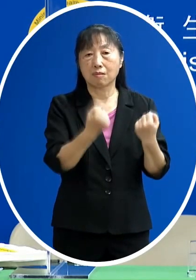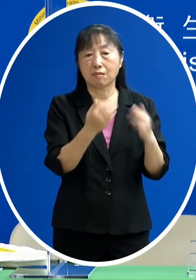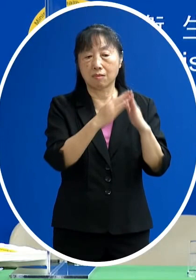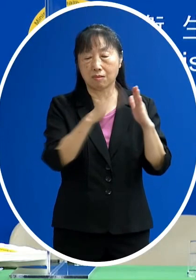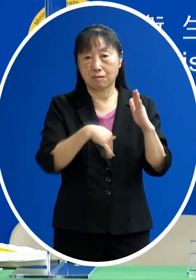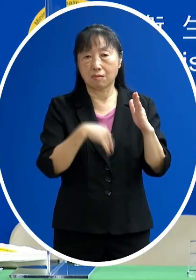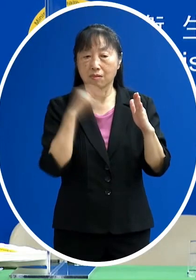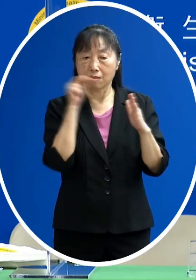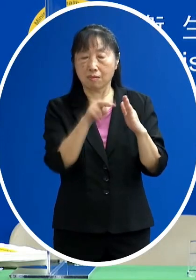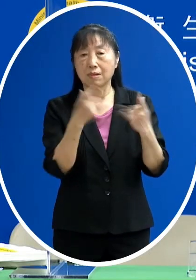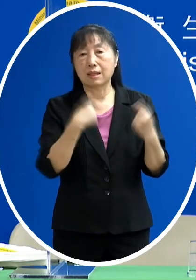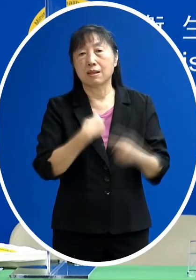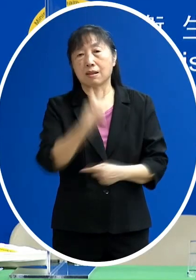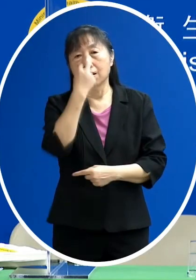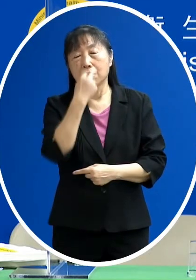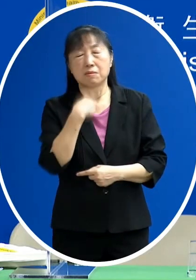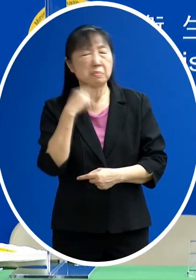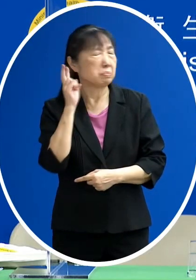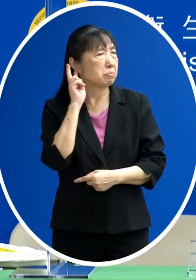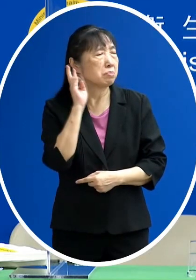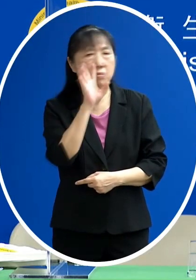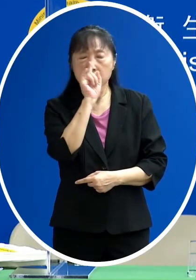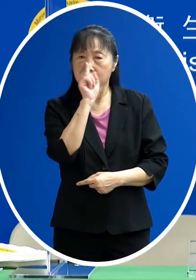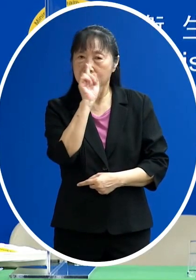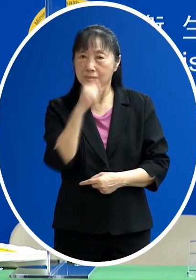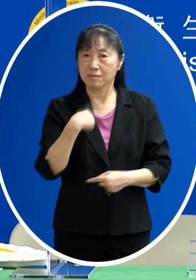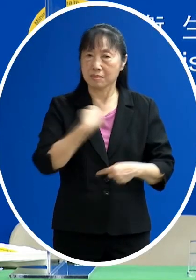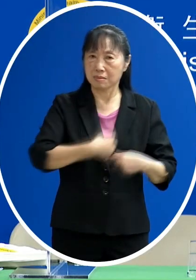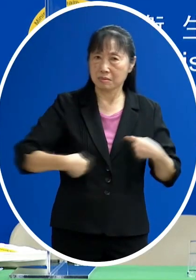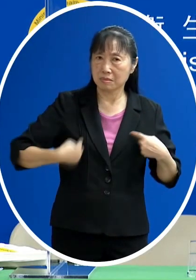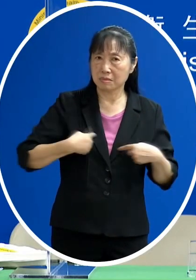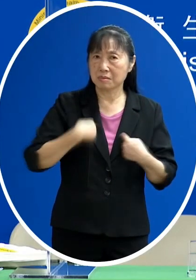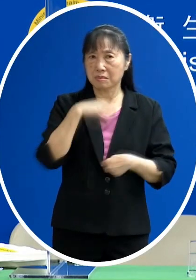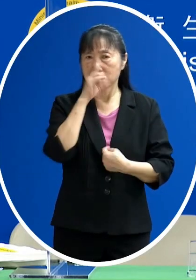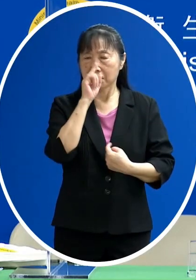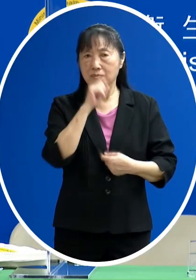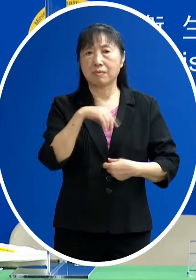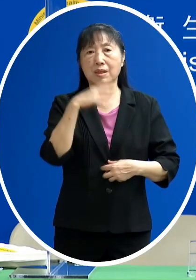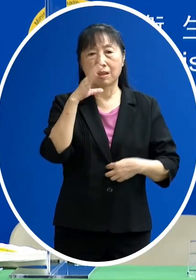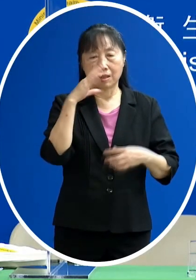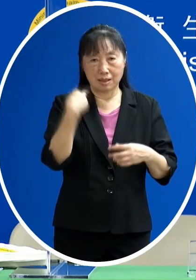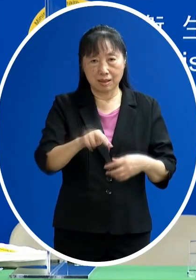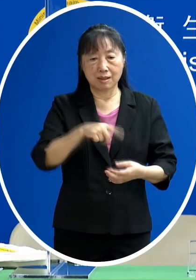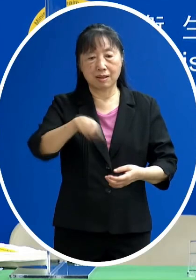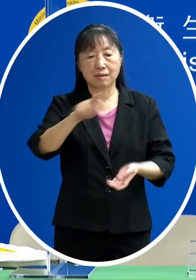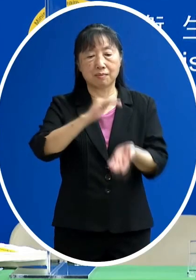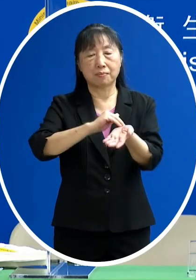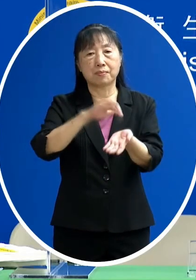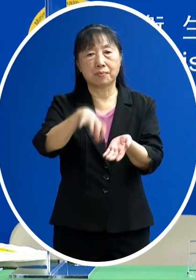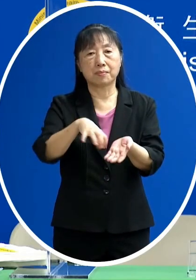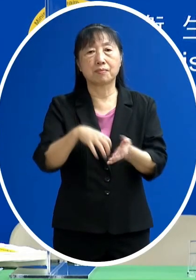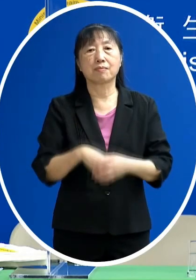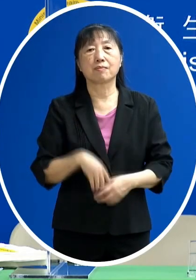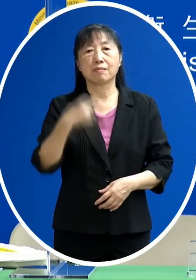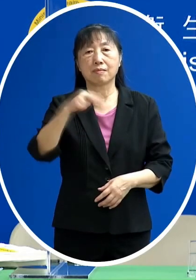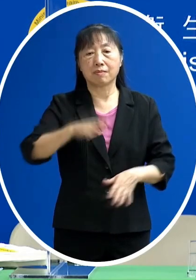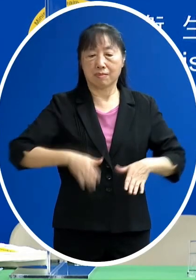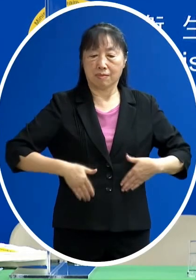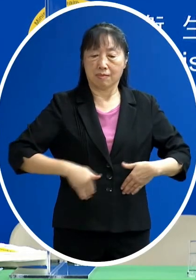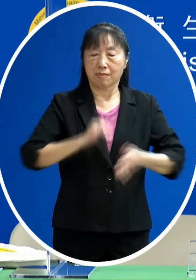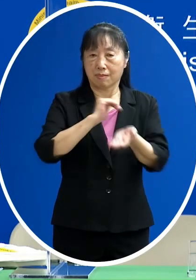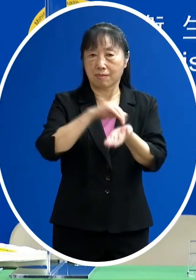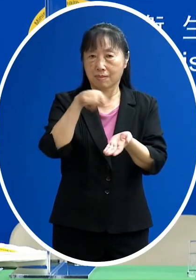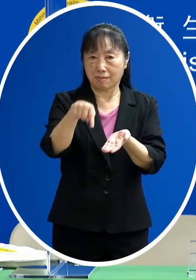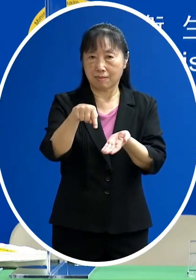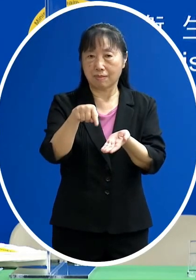现有出现呼吸杂音、呼吸费力的一个情形，所以再度前往医院，这是去急诊，在急